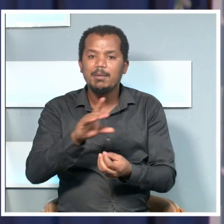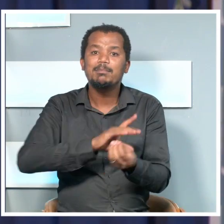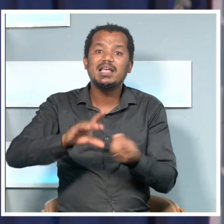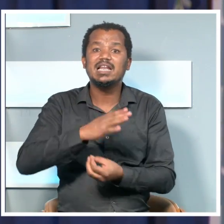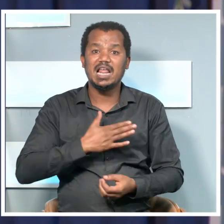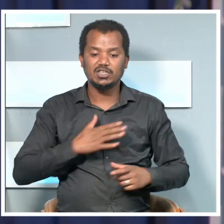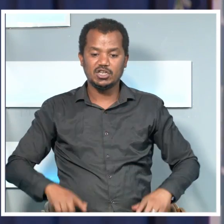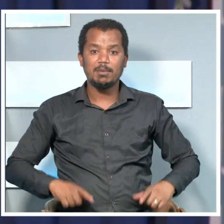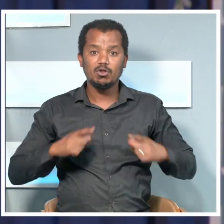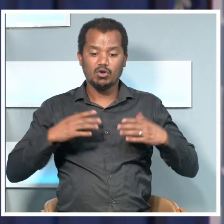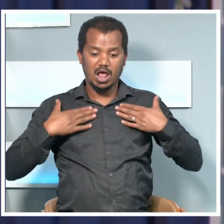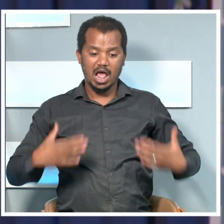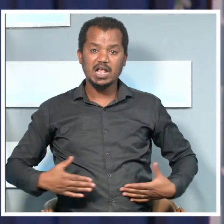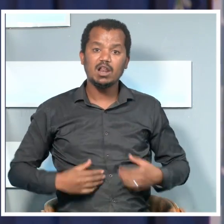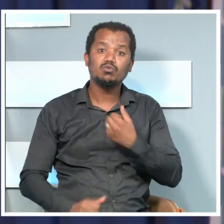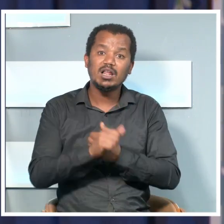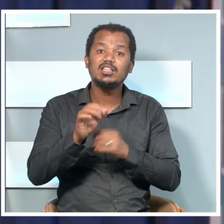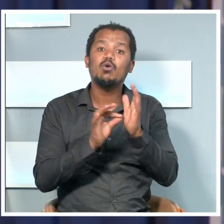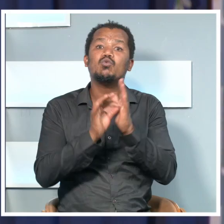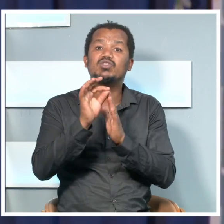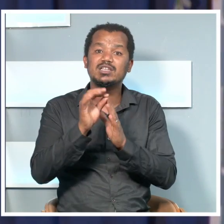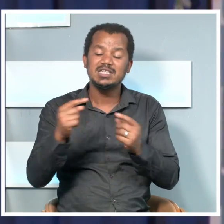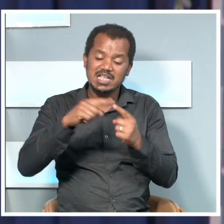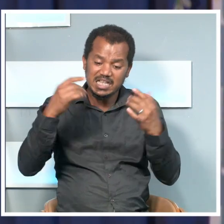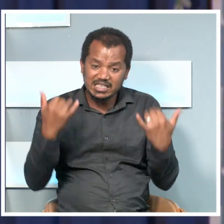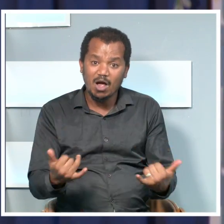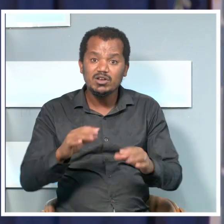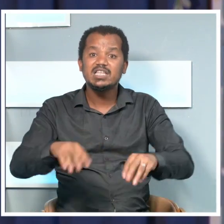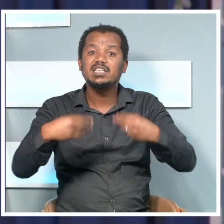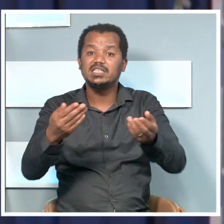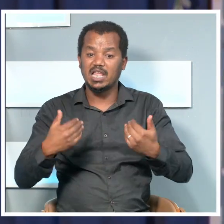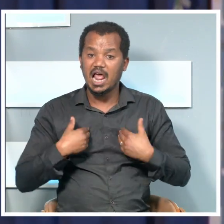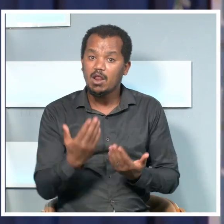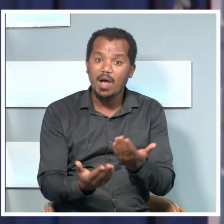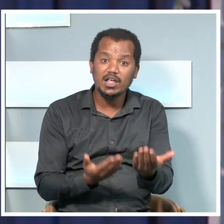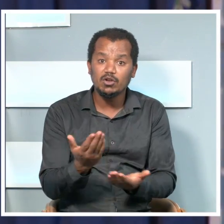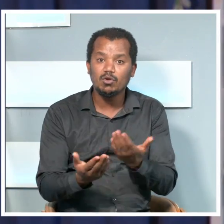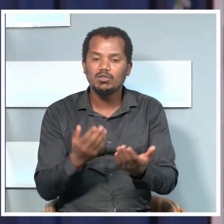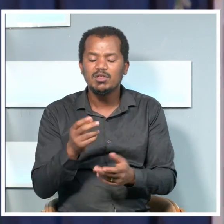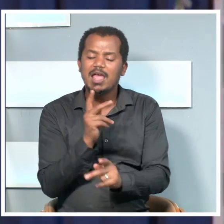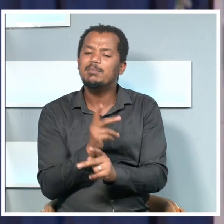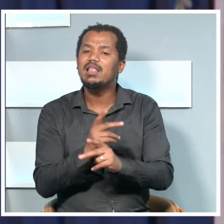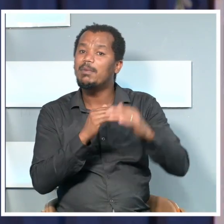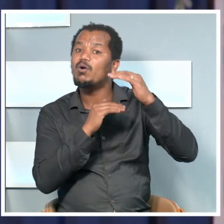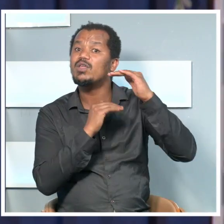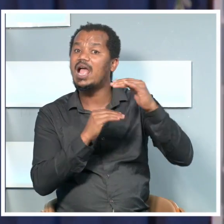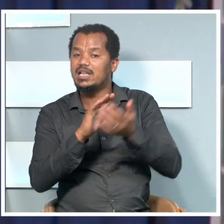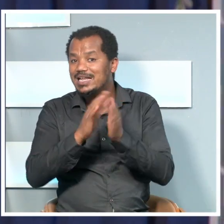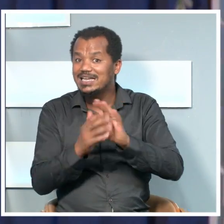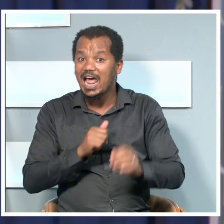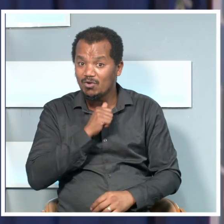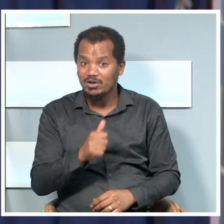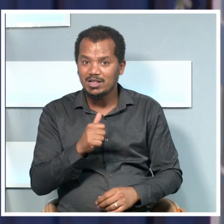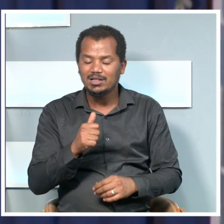ግን በክልላችን ከሚኖረው አካል ጉዳተኛ ቁጥር አንጻር እስካሁን እየተሰጠ ያለው አገልግሎት የሚጠበቀውን